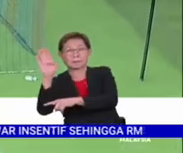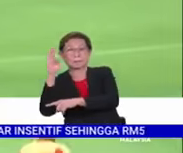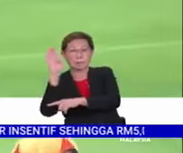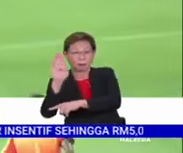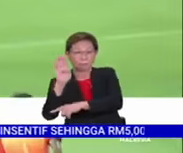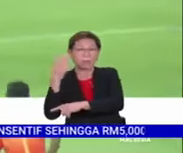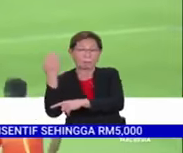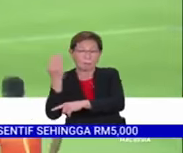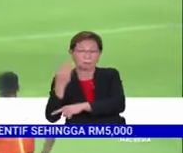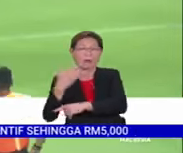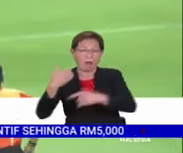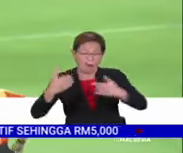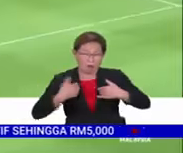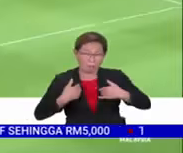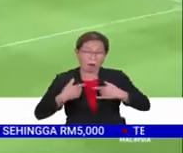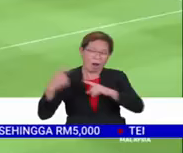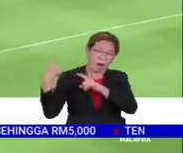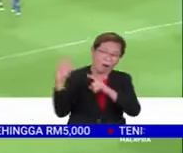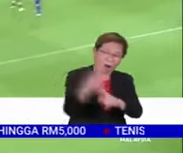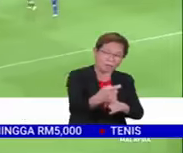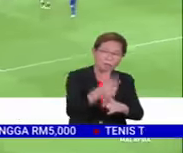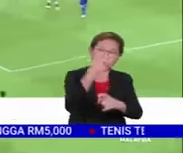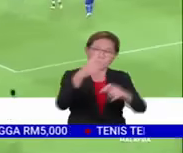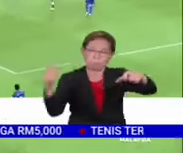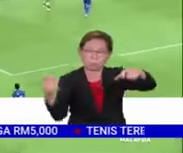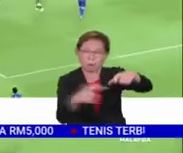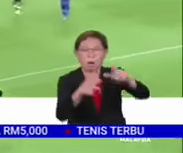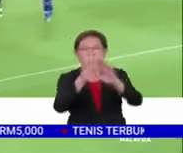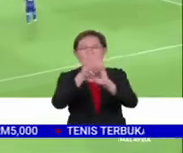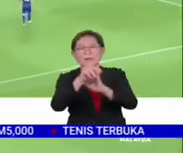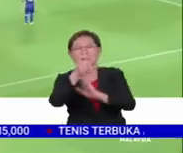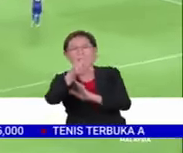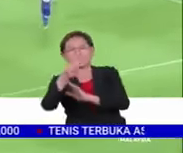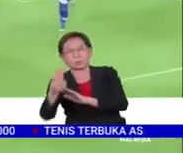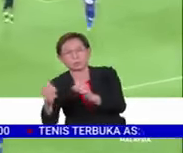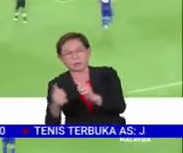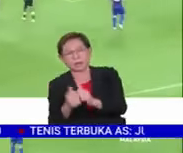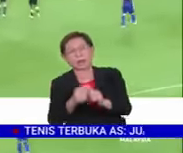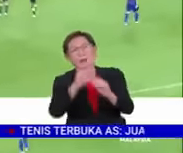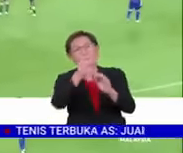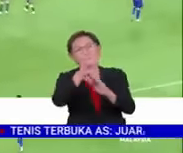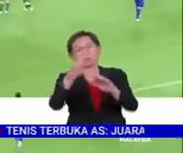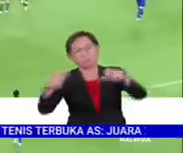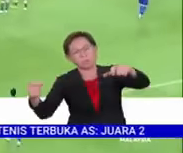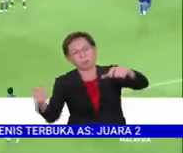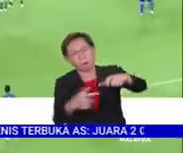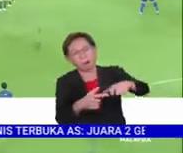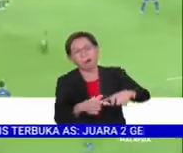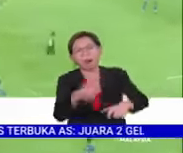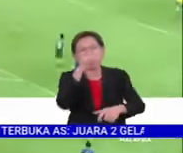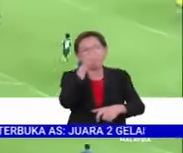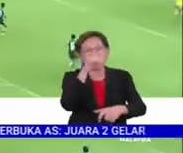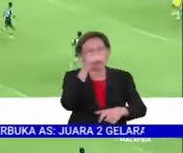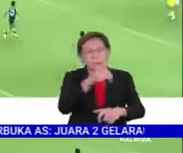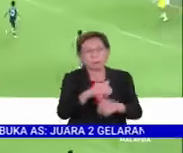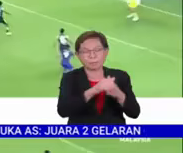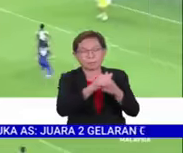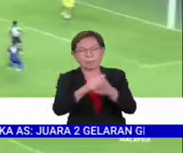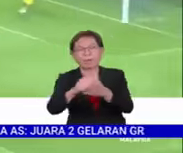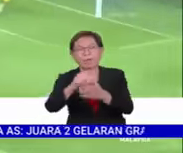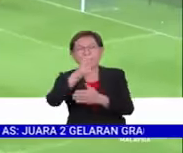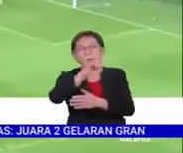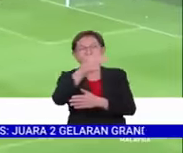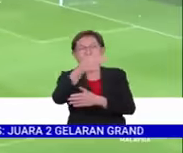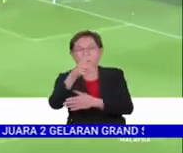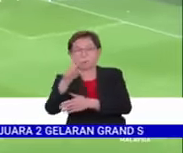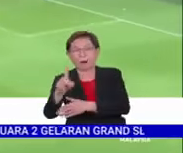juga tidak ketinggalan untuk menghadiahkan 2 jaringan pada minit ke-32 dan 42. Melaka United yang dibimbing Muhammad Asri